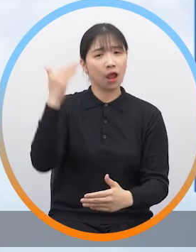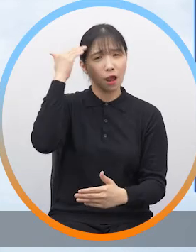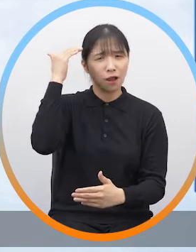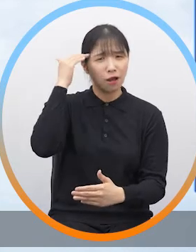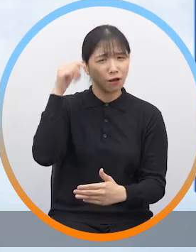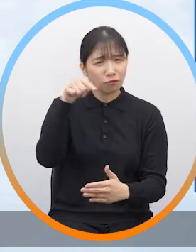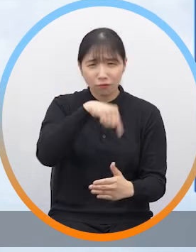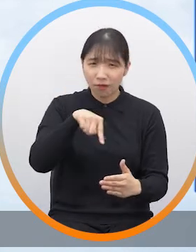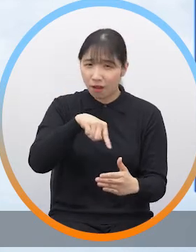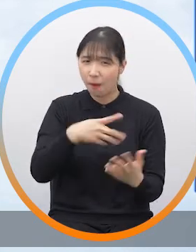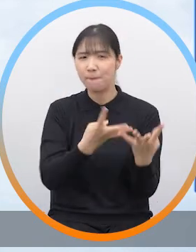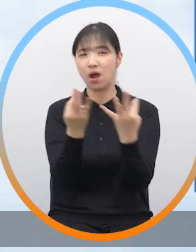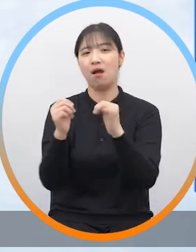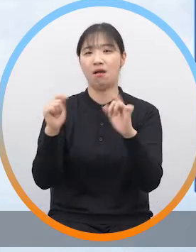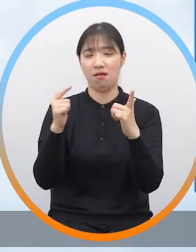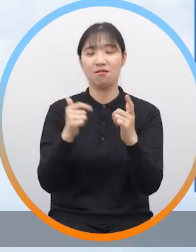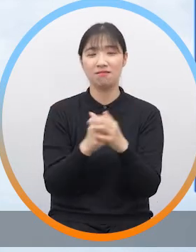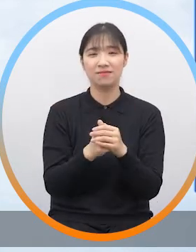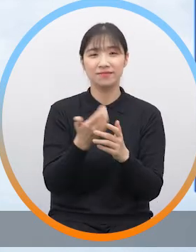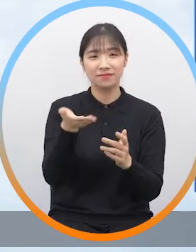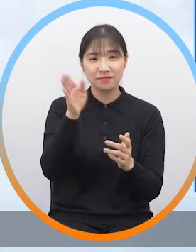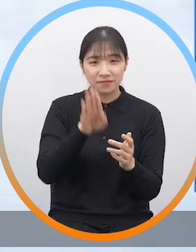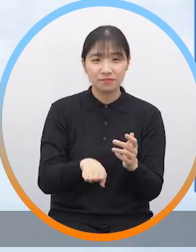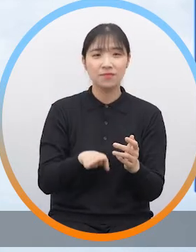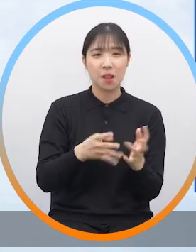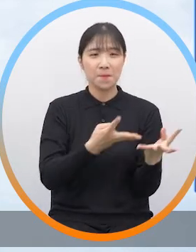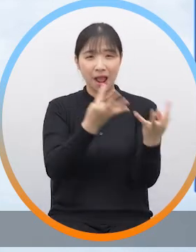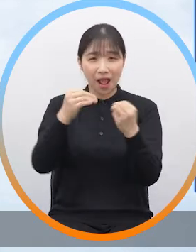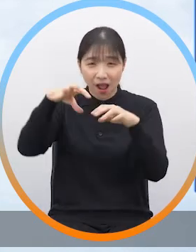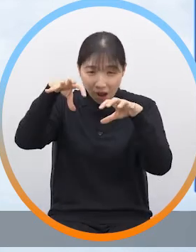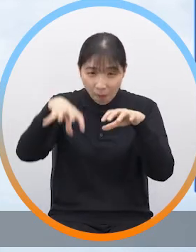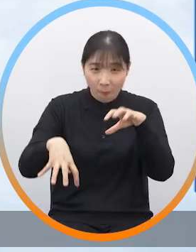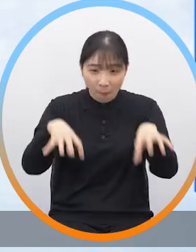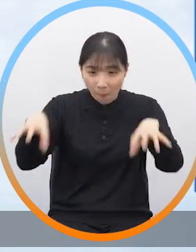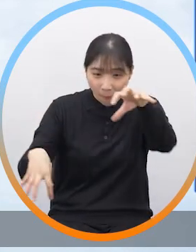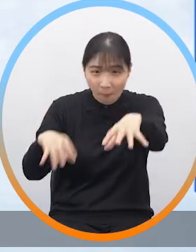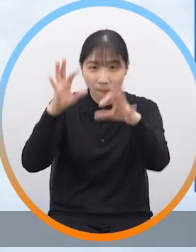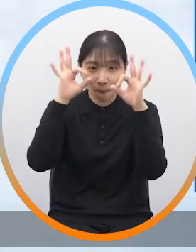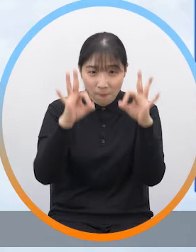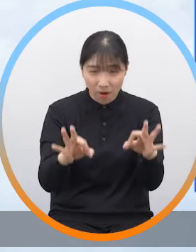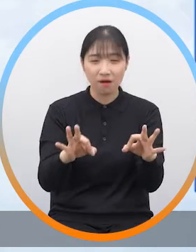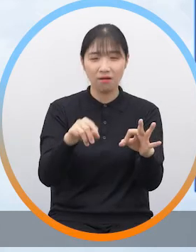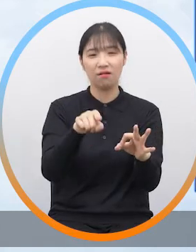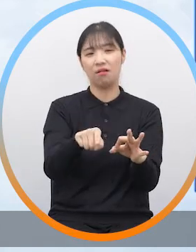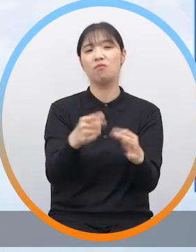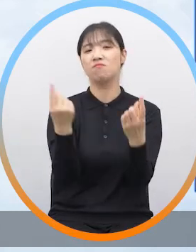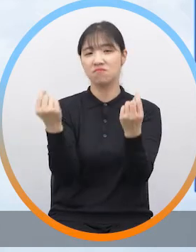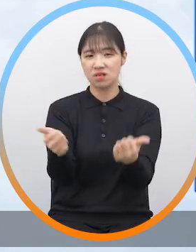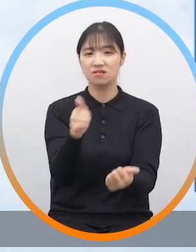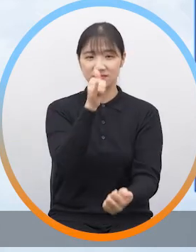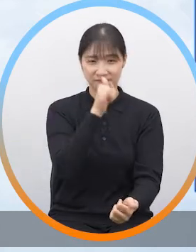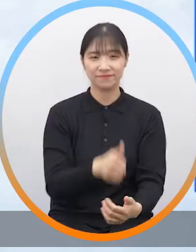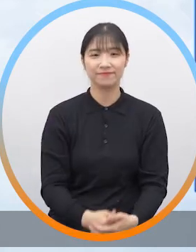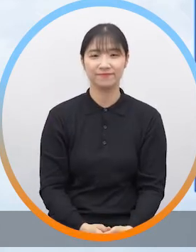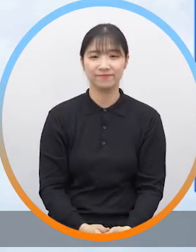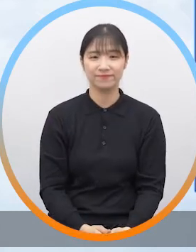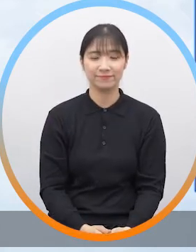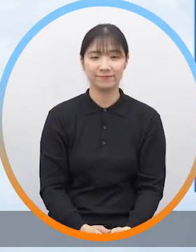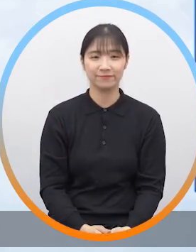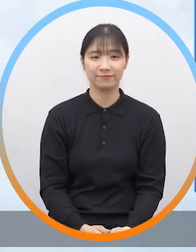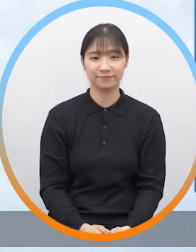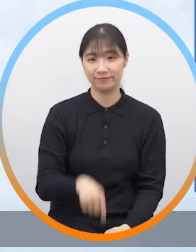우리나라에 많지는 않습니다만은 꽤 많은 곳에 불상에서 보입니다. 조금 이따 그런 그림을 좀 보겠습니다.